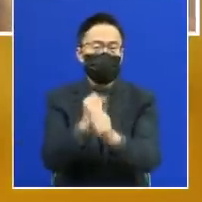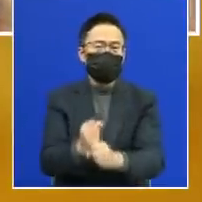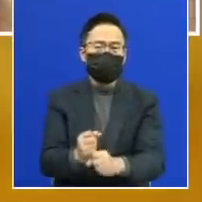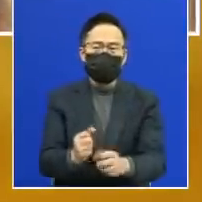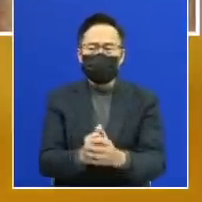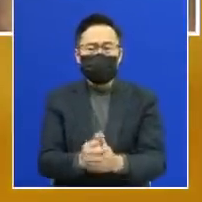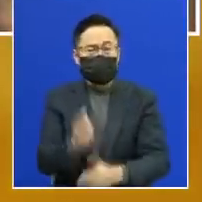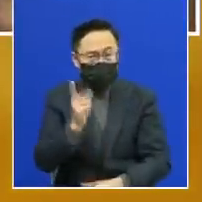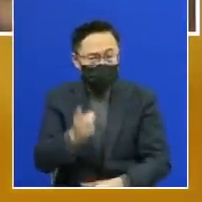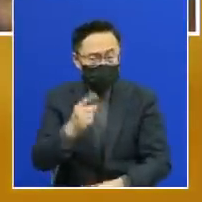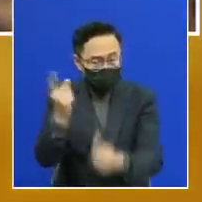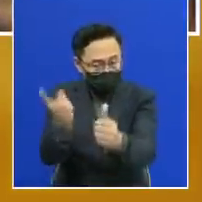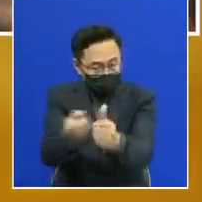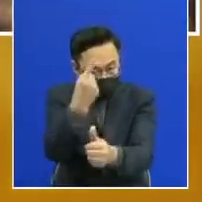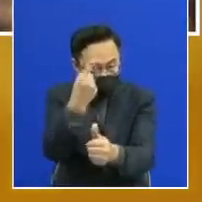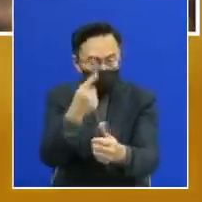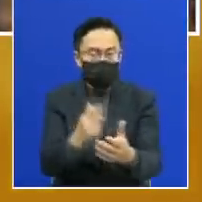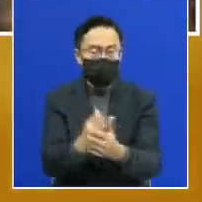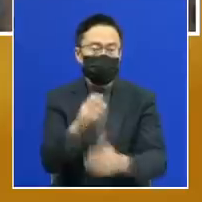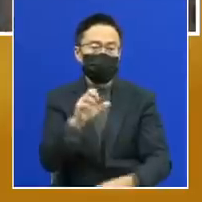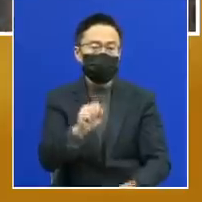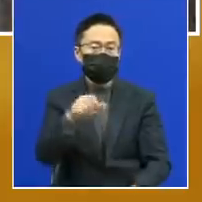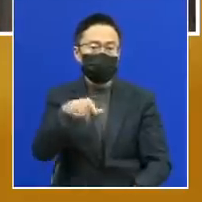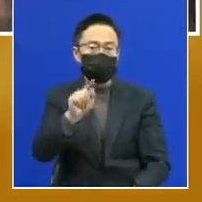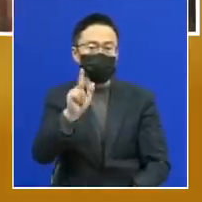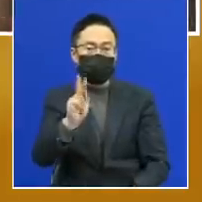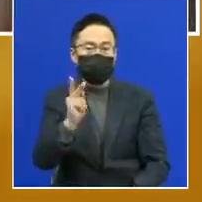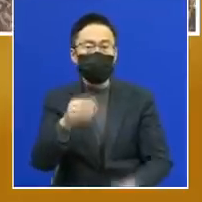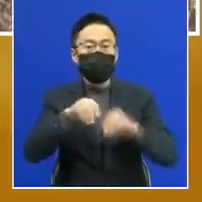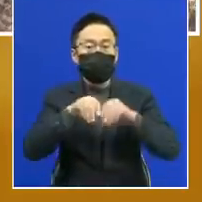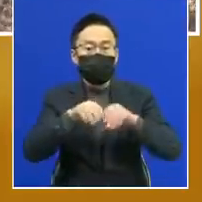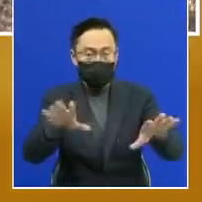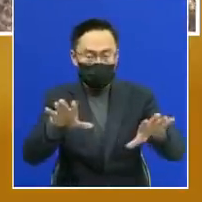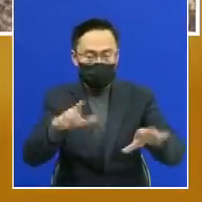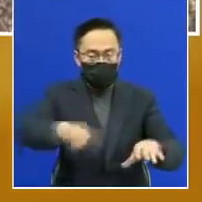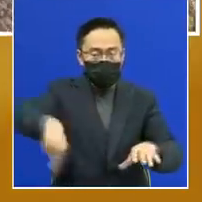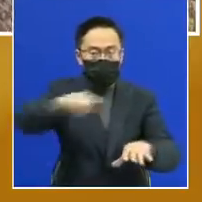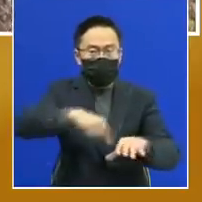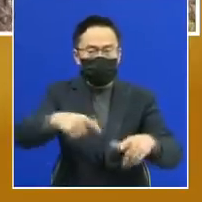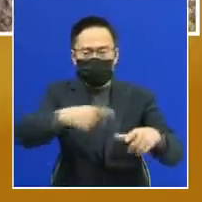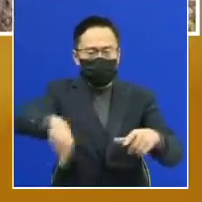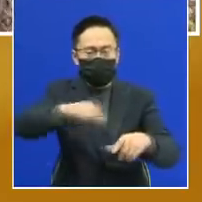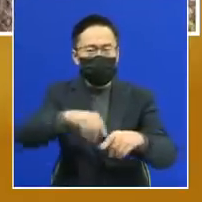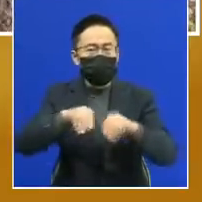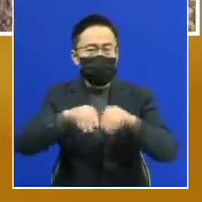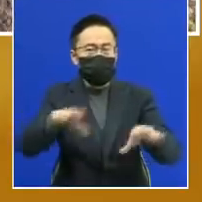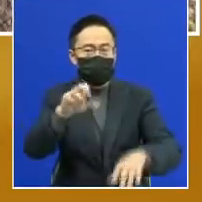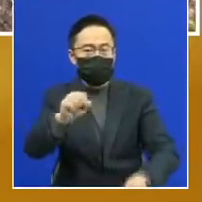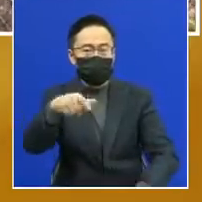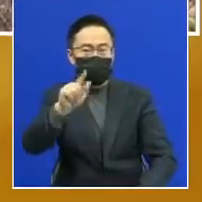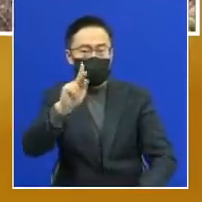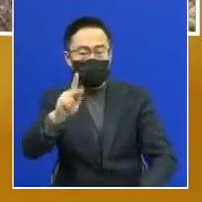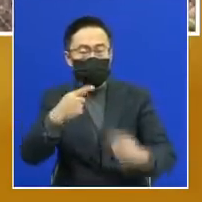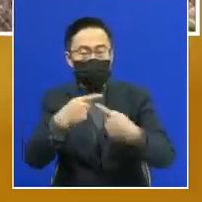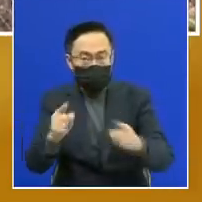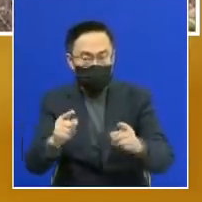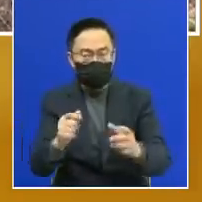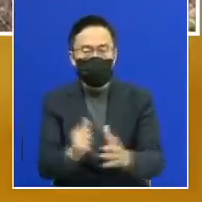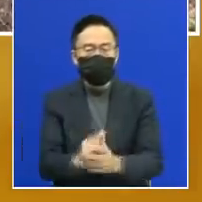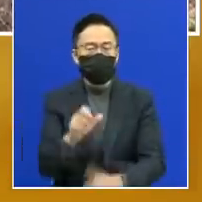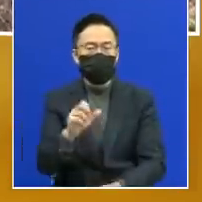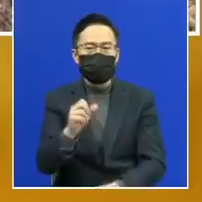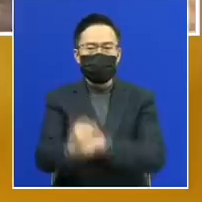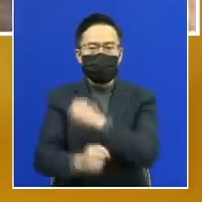ครับมันเป็นพื้นที่ที่ตามที่สปก.เขาประกาศเป็นเขตสปก.นะครับแล้วก็ส่งมอบคืนมาให้กับกรมป่าไ